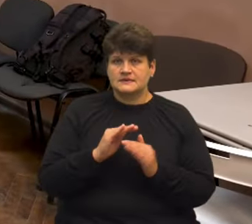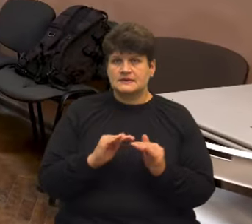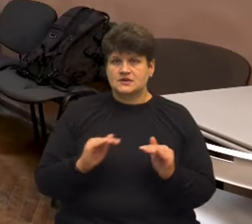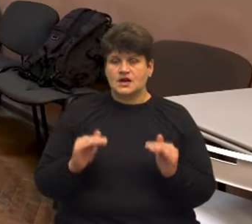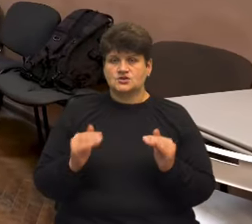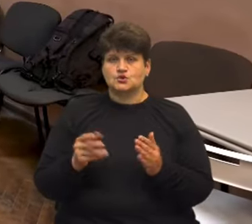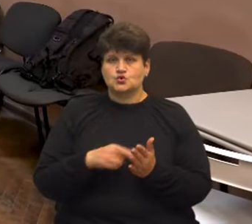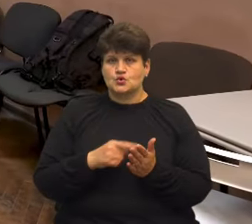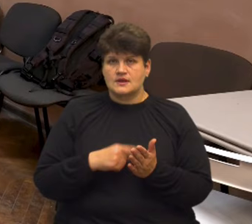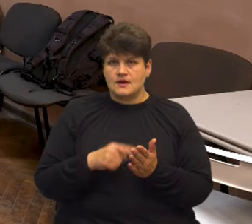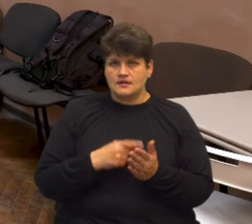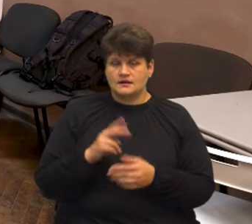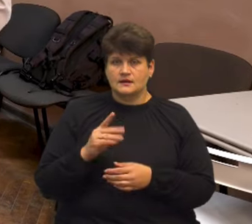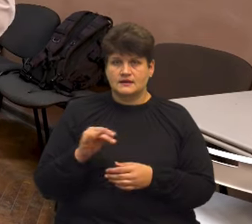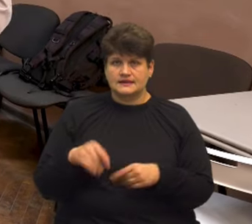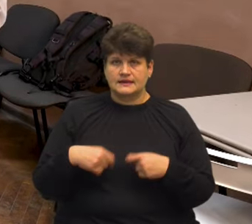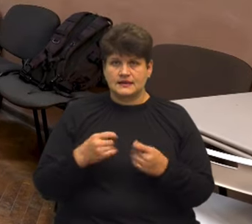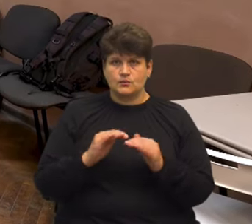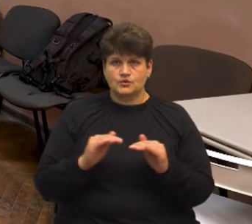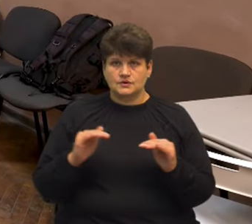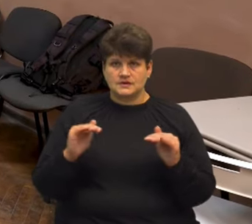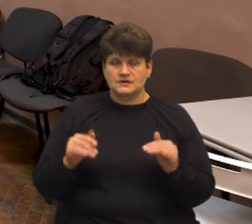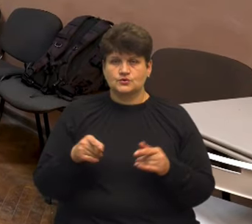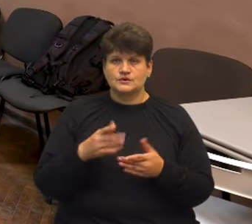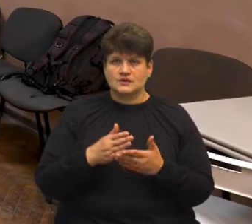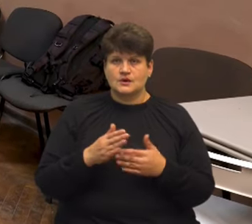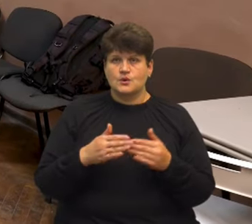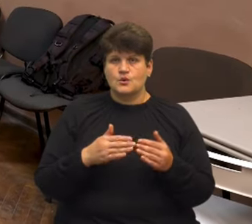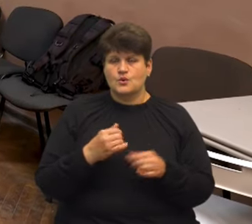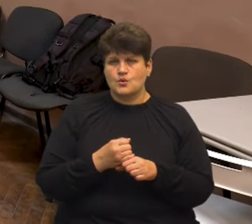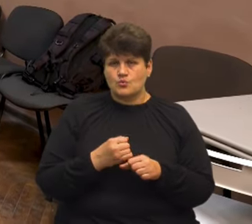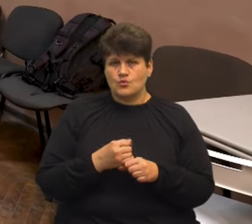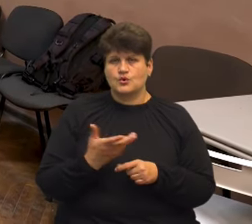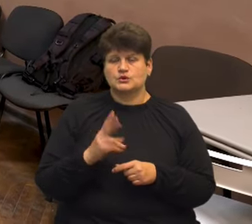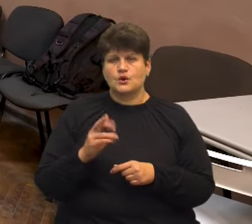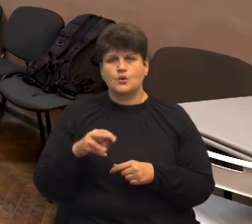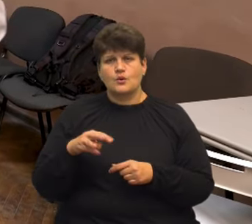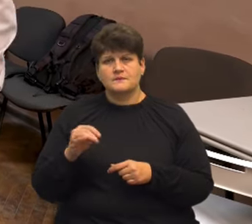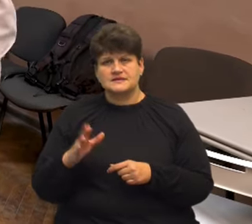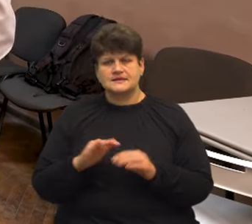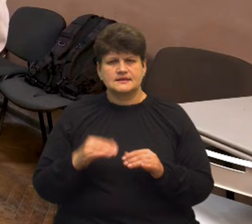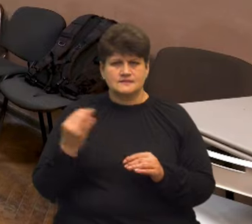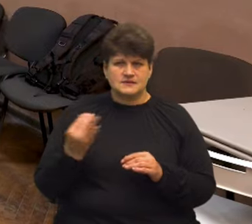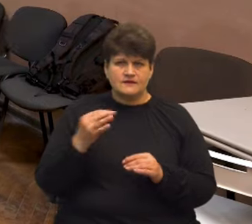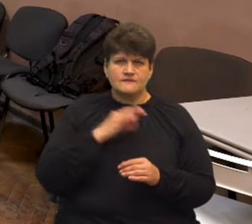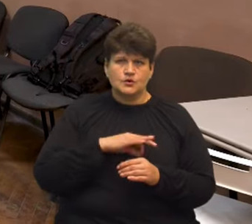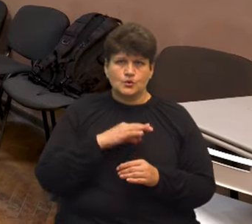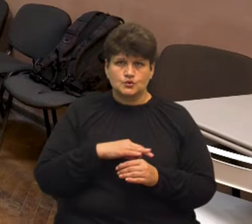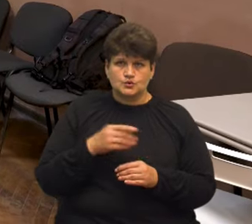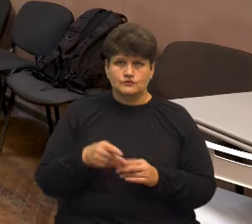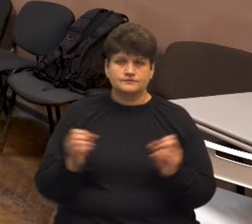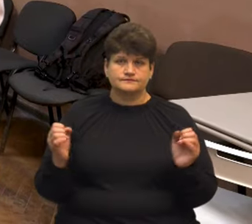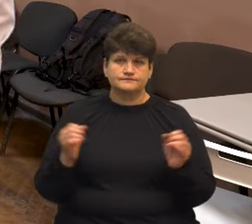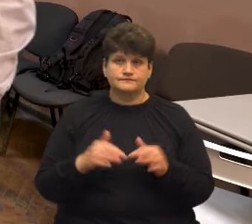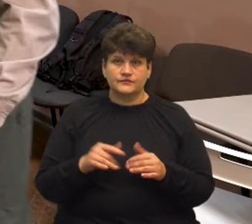«Крилаті», даємо їх дітям, тут є і ручні роботи, і комікси, і дітям цікаво, і ми їх використовуємо на сходинах. А тут та